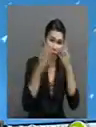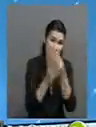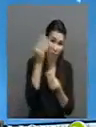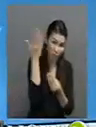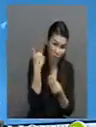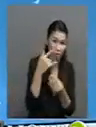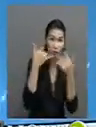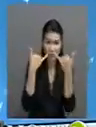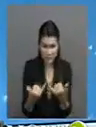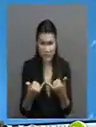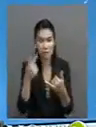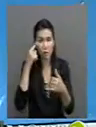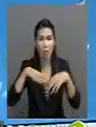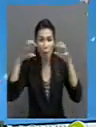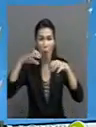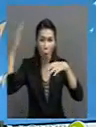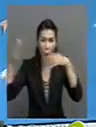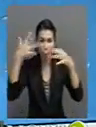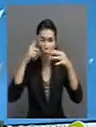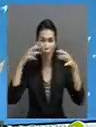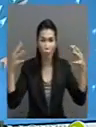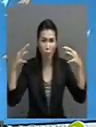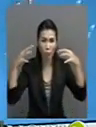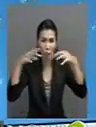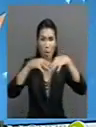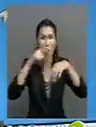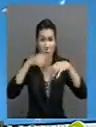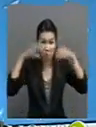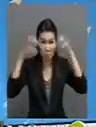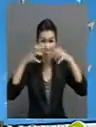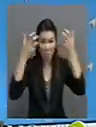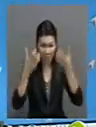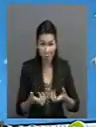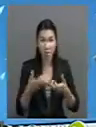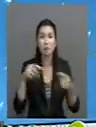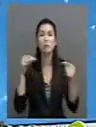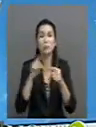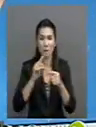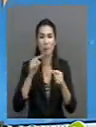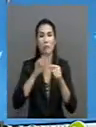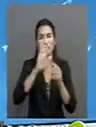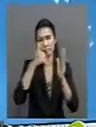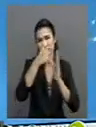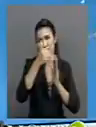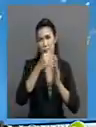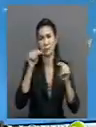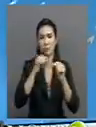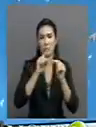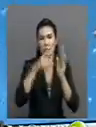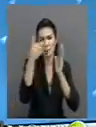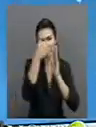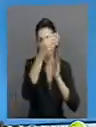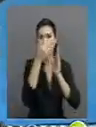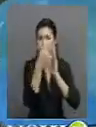ผ่านมารวมถึงระดับพายุโซนร้อนนั้นจะทำให้เกิดฝนตกหนักนะครับในบริเวณของพื้นที่ประเทศไทยโดยเฉพาะทางด้านภา